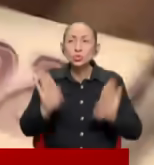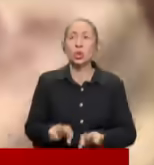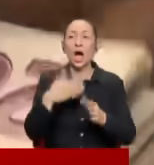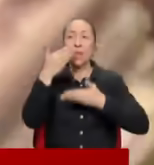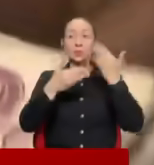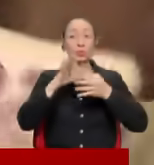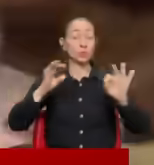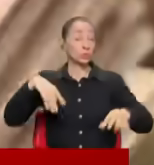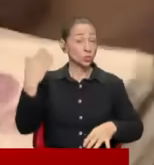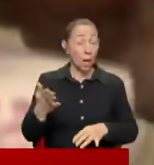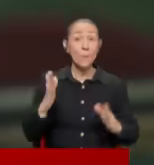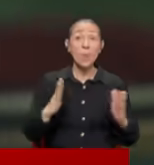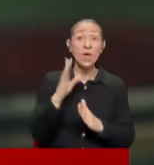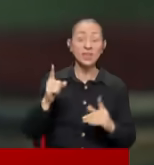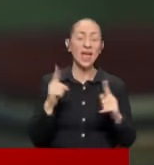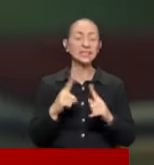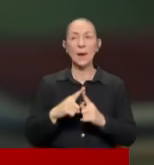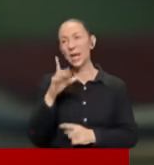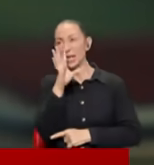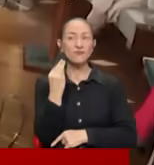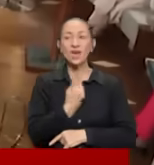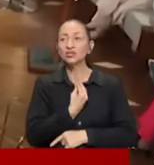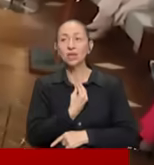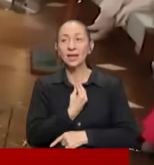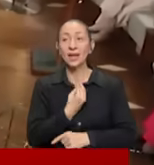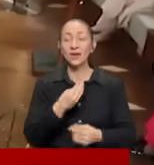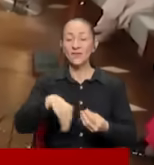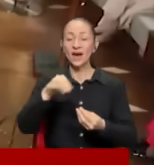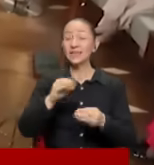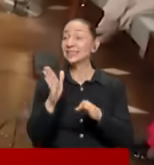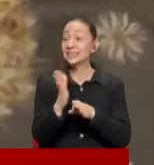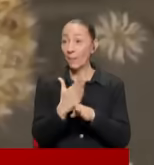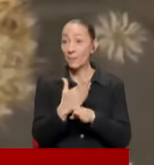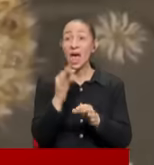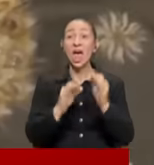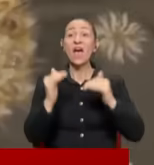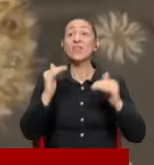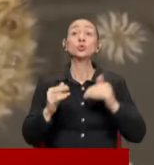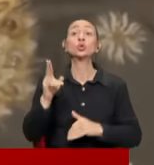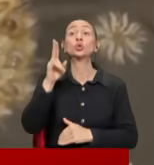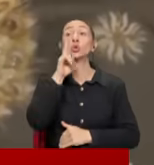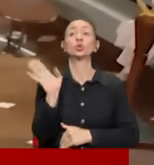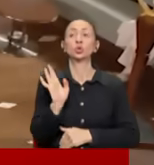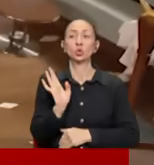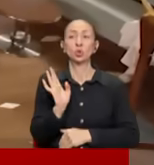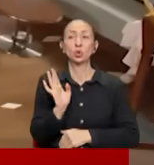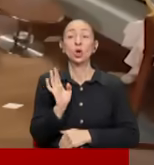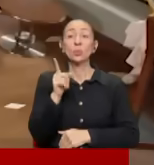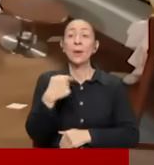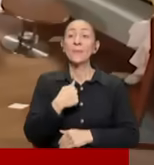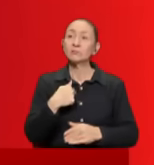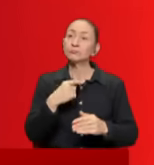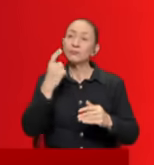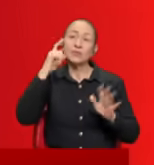cümleleri sonrası muhalefet hesabı kim verecek diye soruyor. Faiz sebep, enflasyon neticedir. Bu da